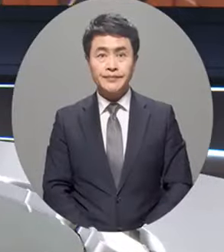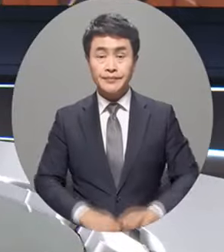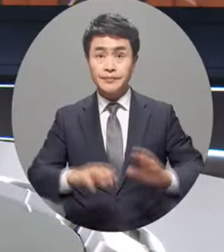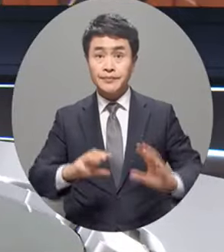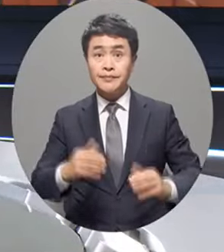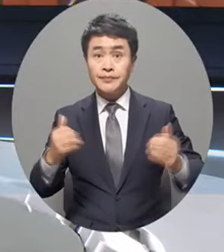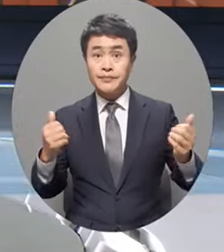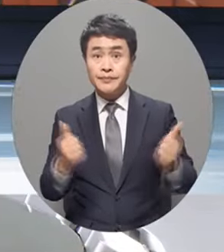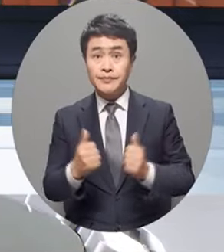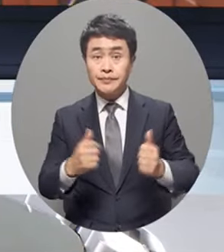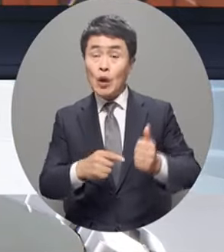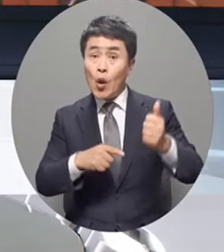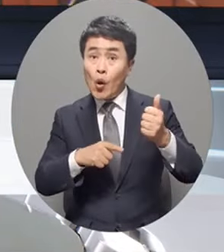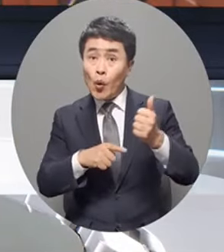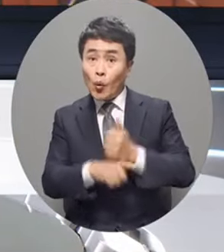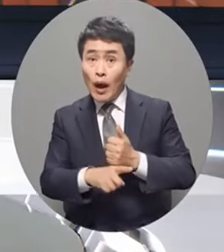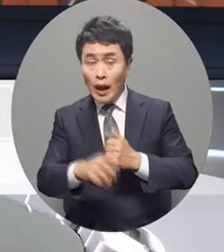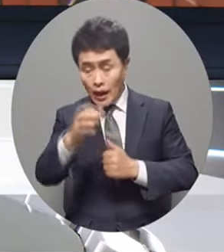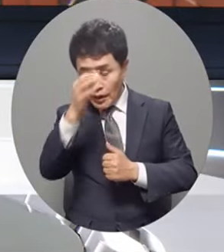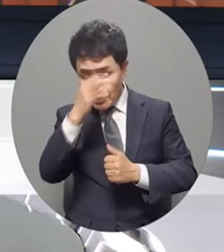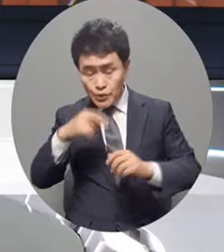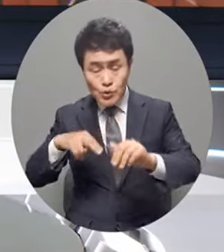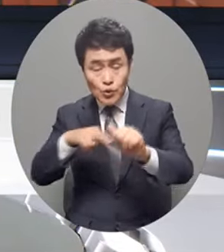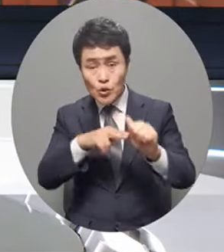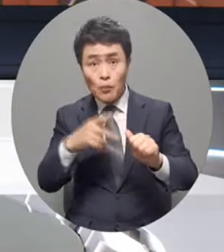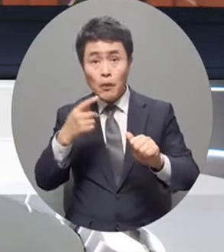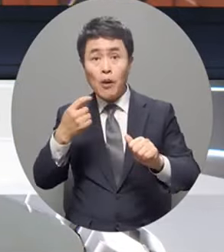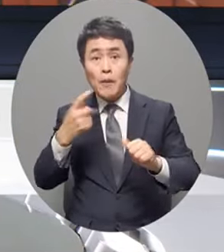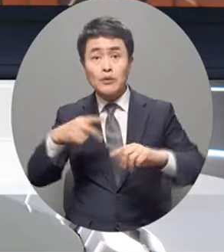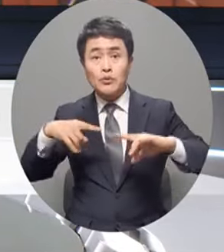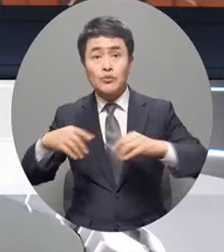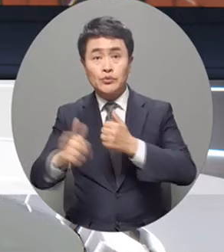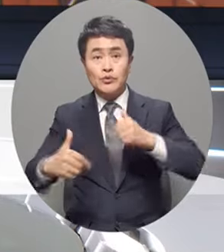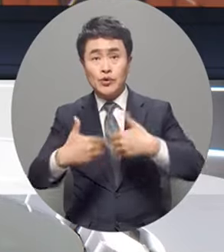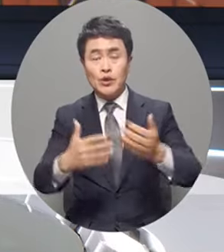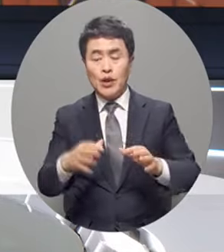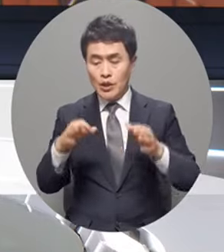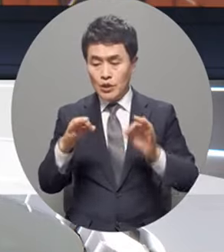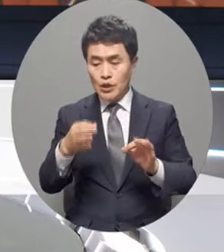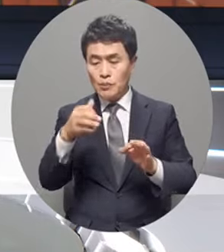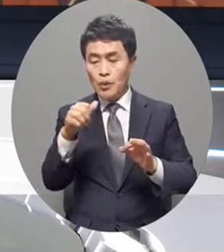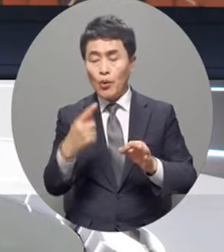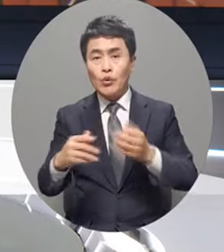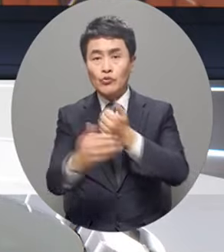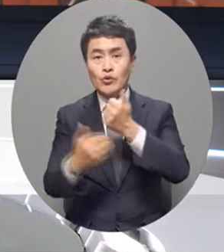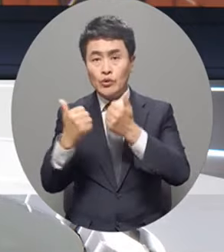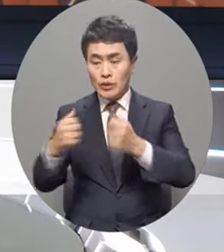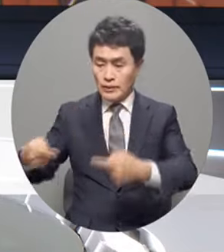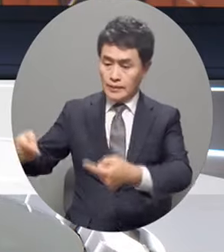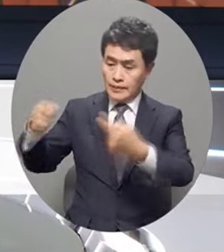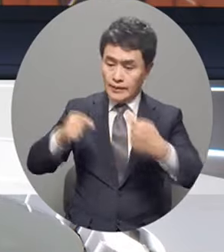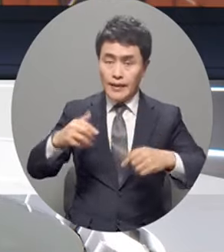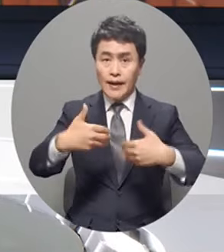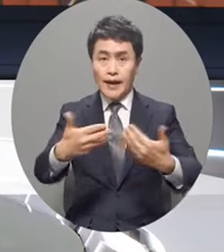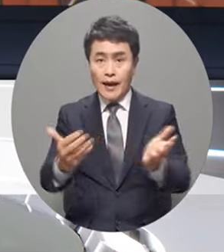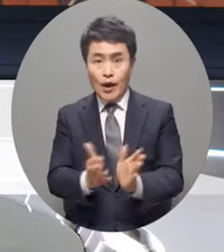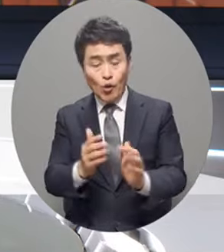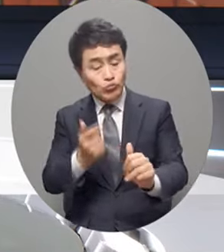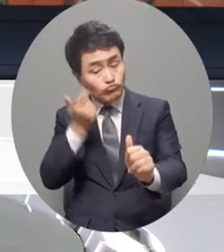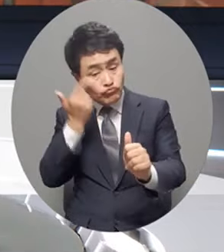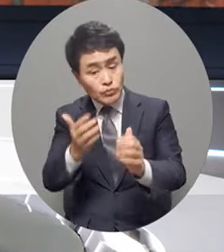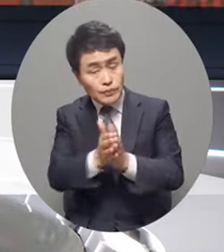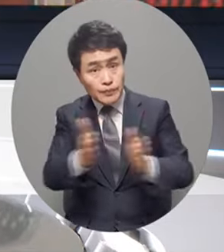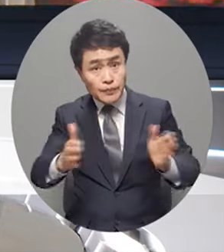국회 과학 기술정보 방송통신 위원회에서는 김홍일 방송통신 위원장이 출석한 가운데 청문회가 열렸습니다